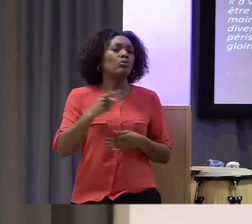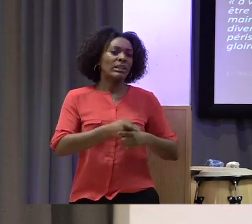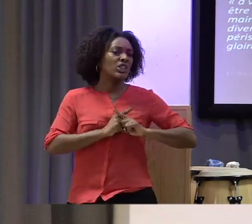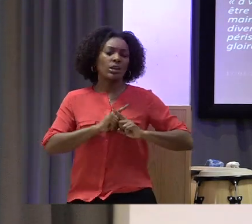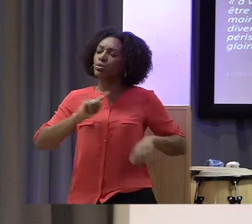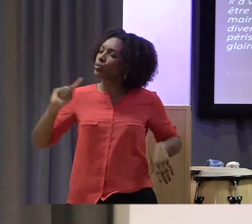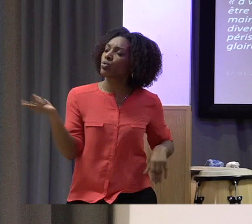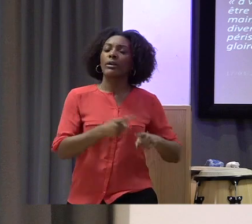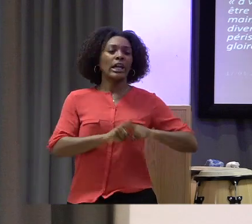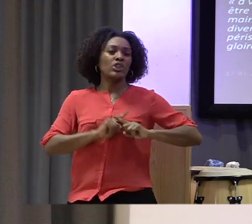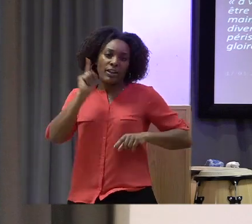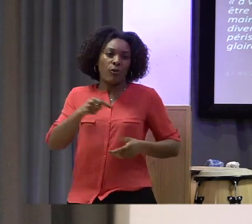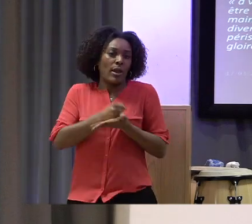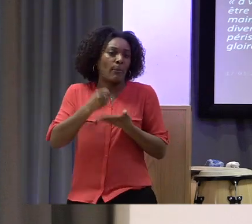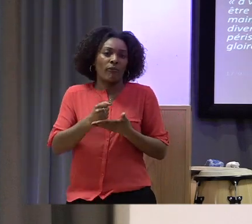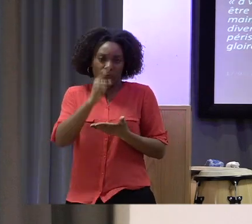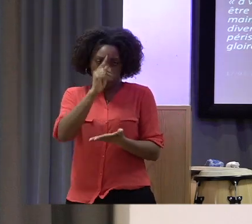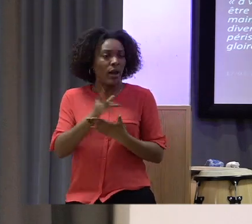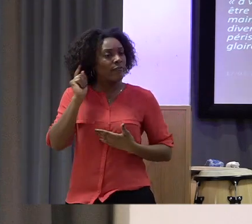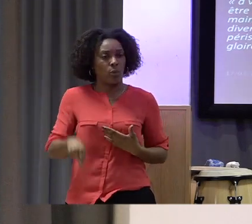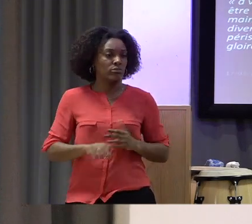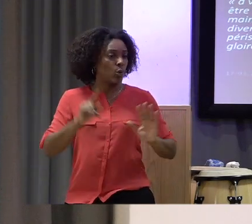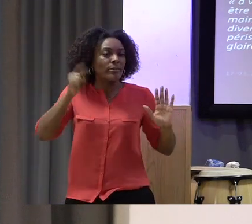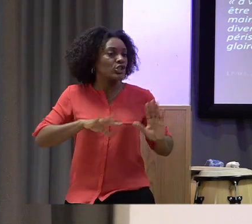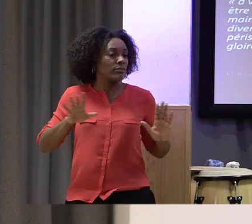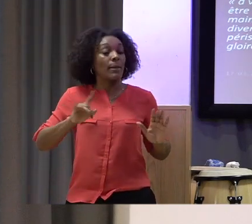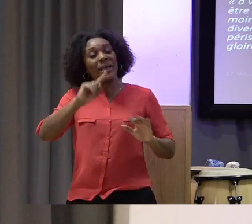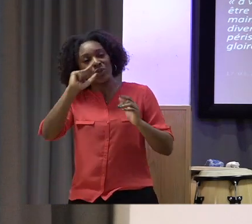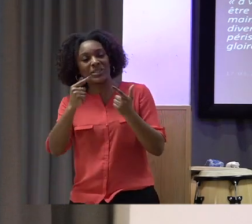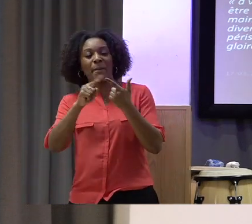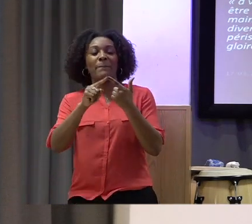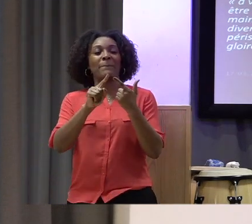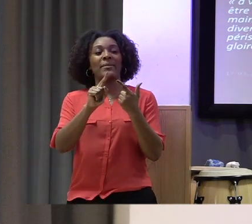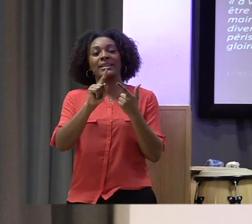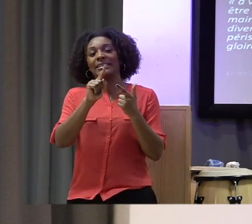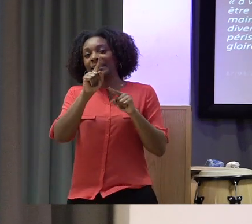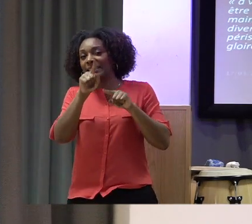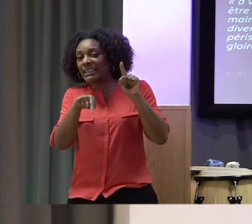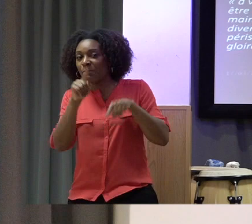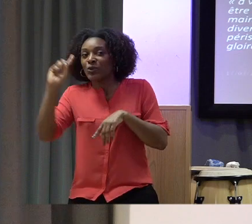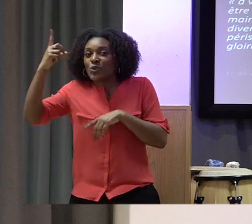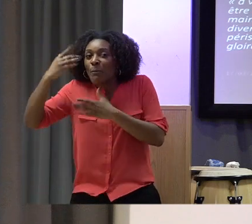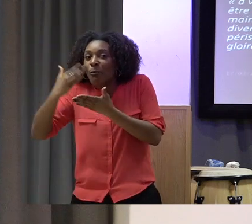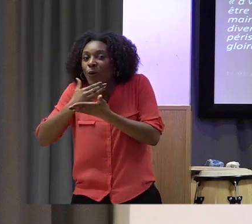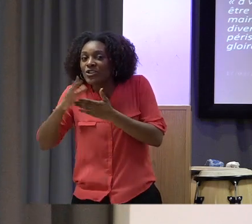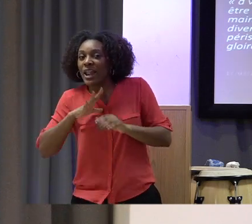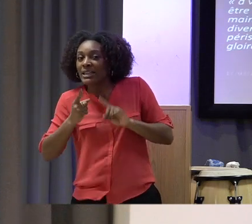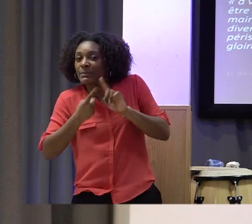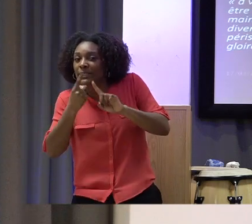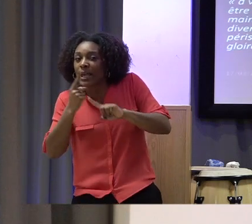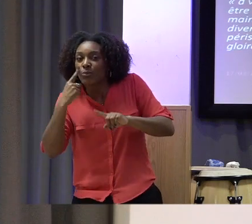exception, la deuxième, que je vais évoquer tout à l'heure, dépend du projet que Dieu peut avoir pour vous.